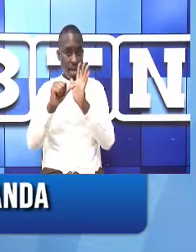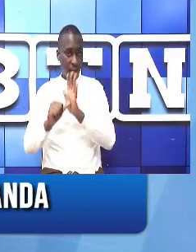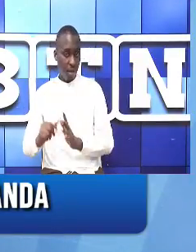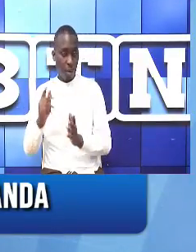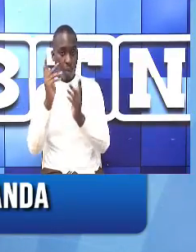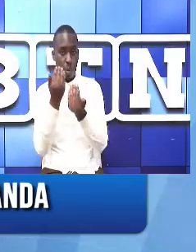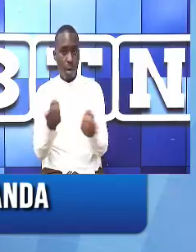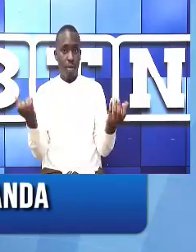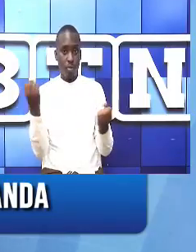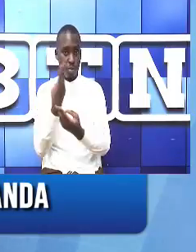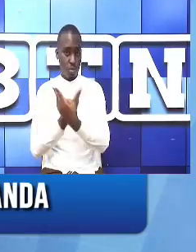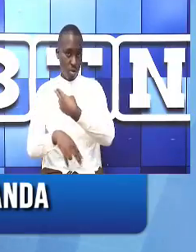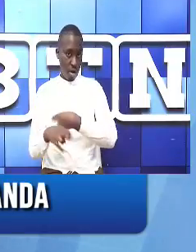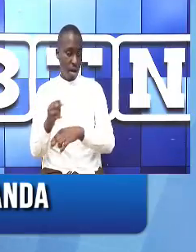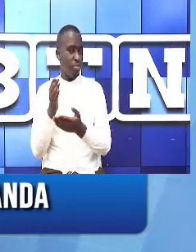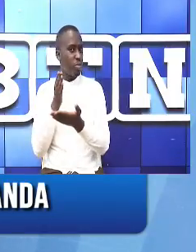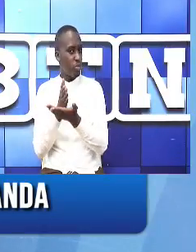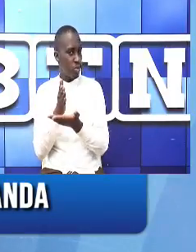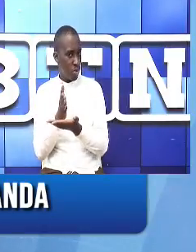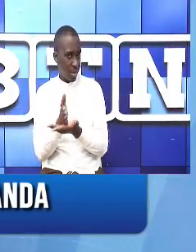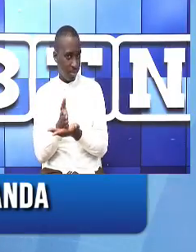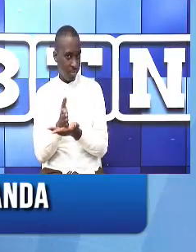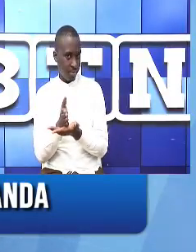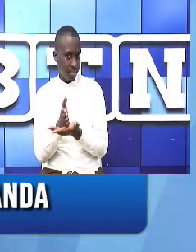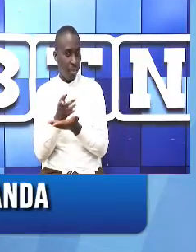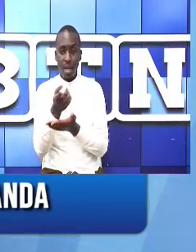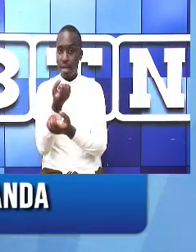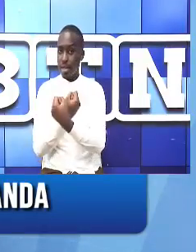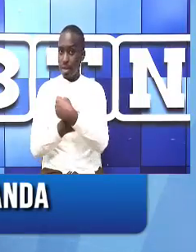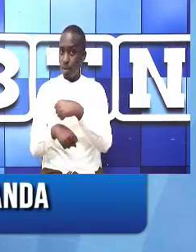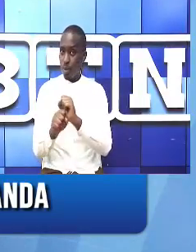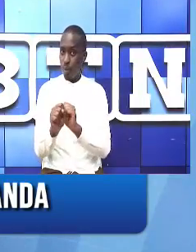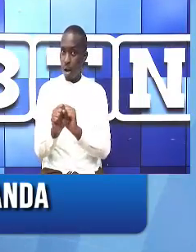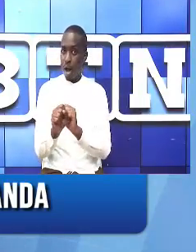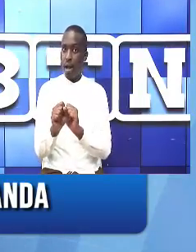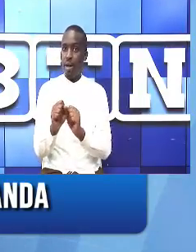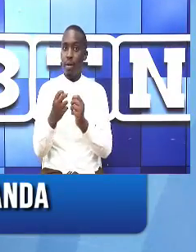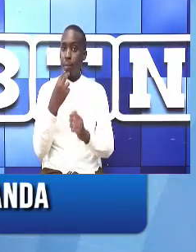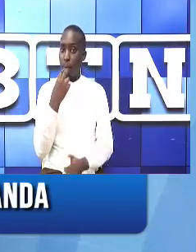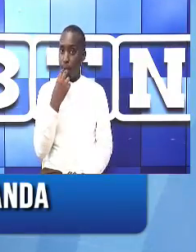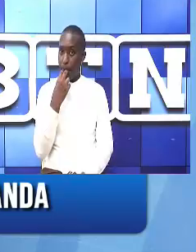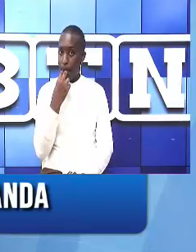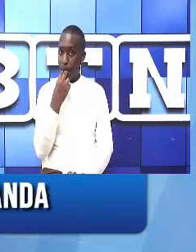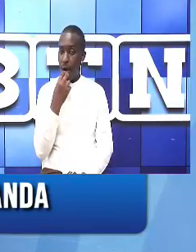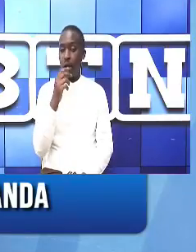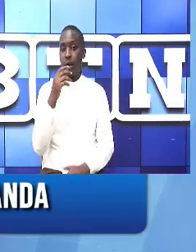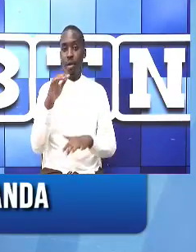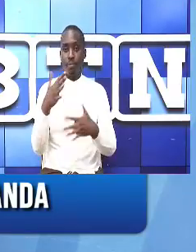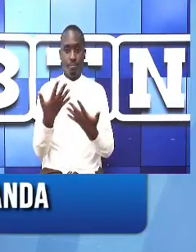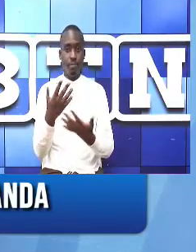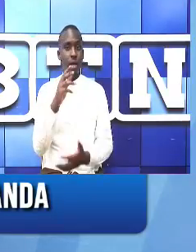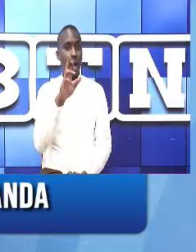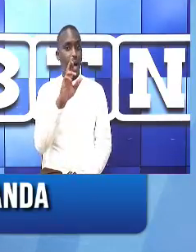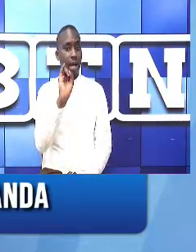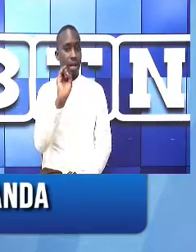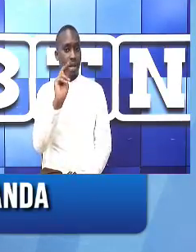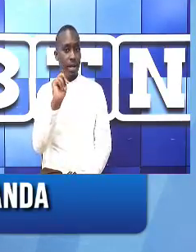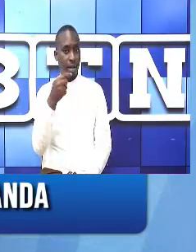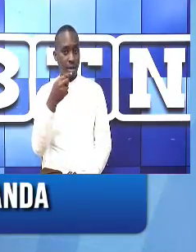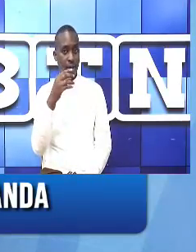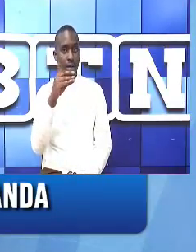ubumuga mu byukuri iki gikorwa cya Ring the Bell cyangwa kuvuza inzogera